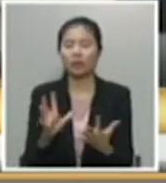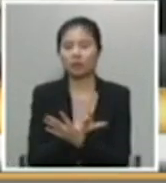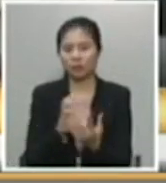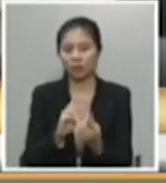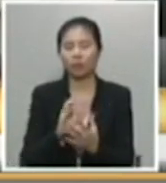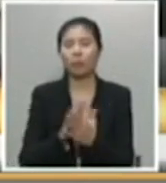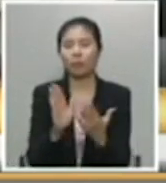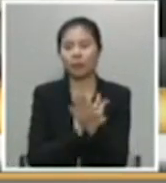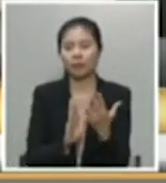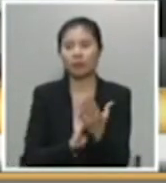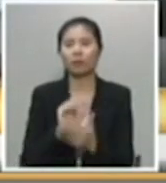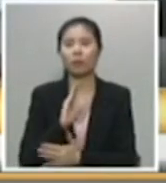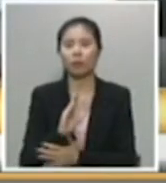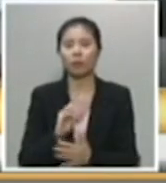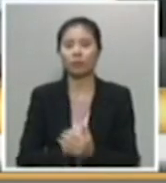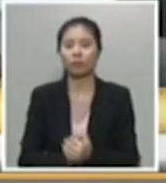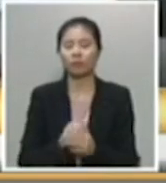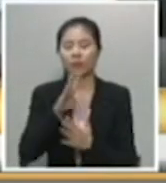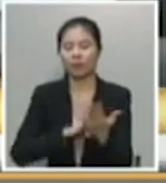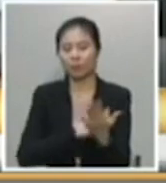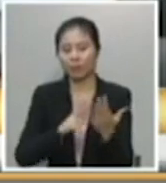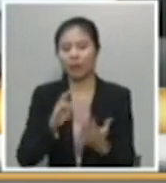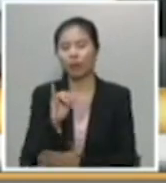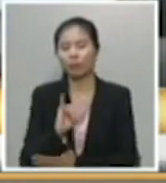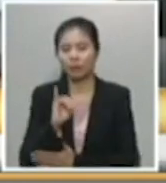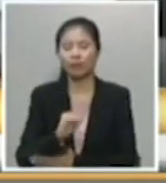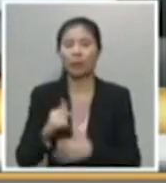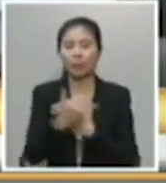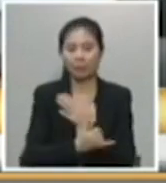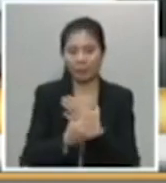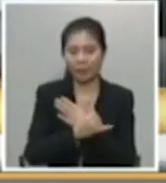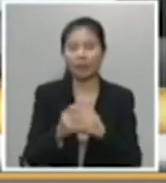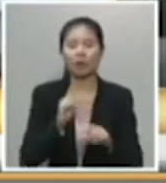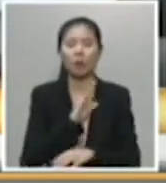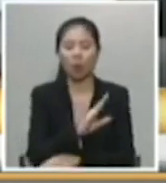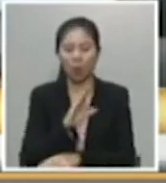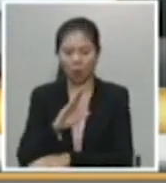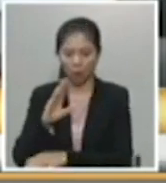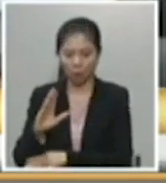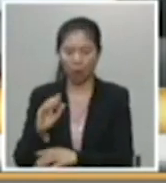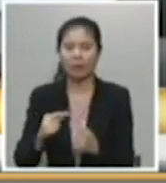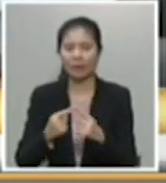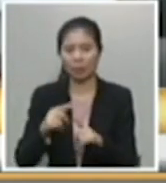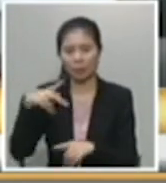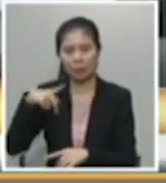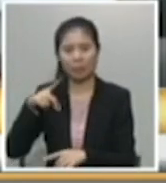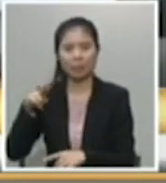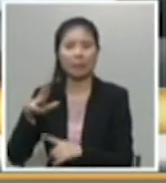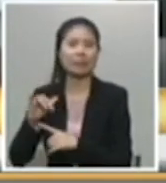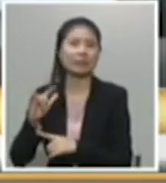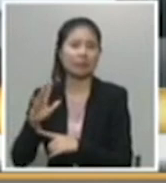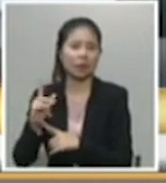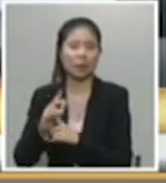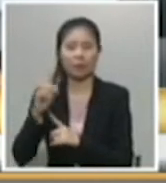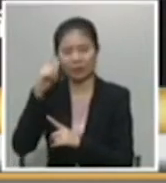ศนั้นสะท้อนยุทธศาสตร์ของแต่ละประเทศและแม้แต่สะท้อนปรัชญาความคิดของผู้นำของประเท